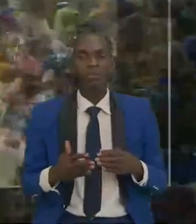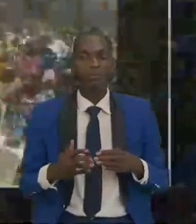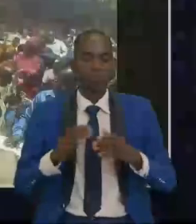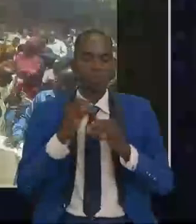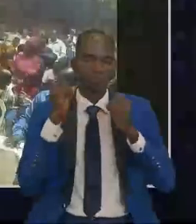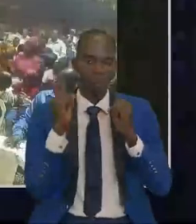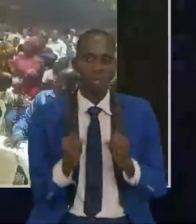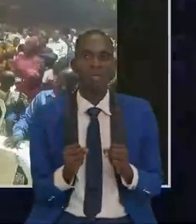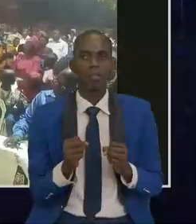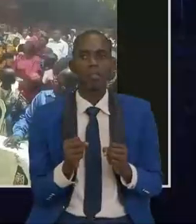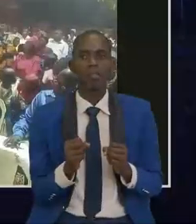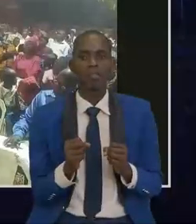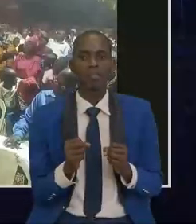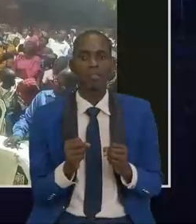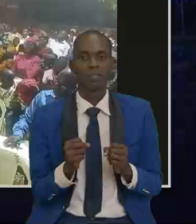régénération,